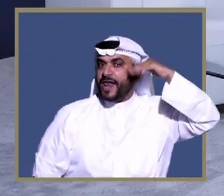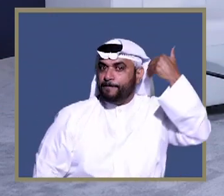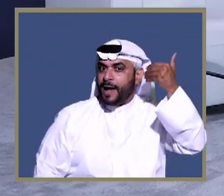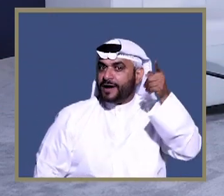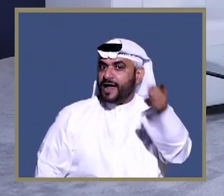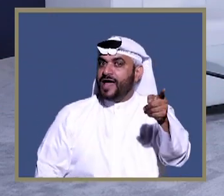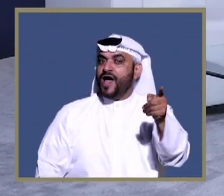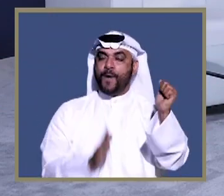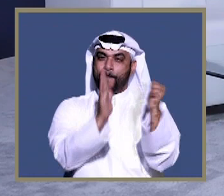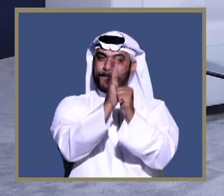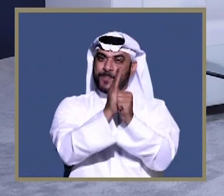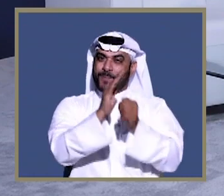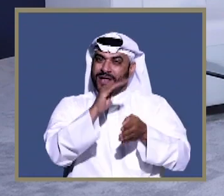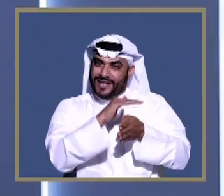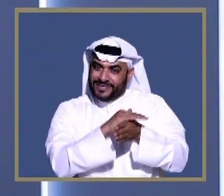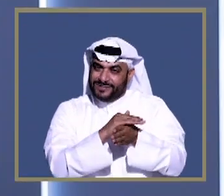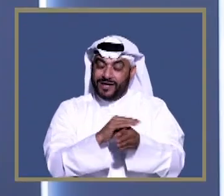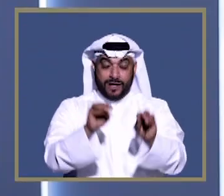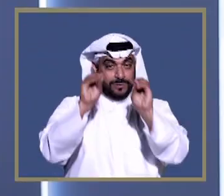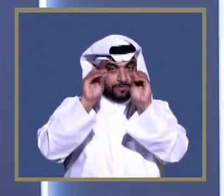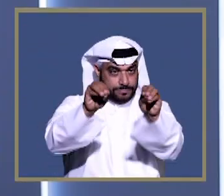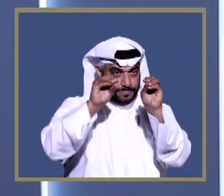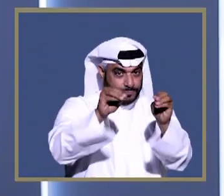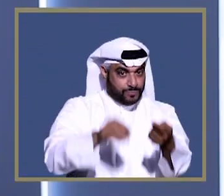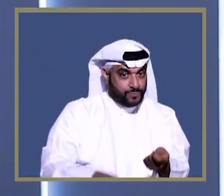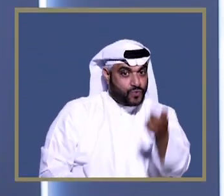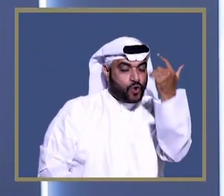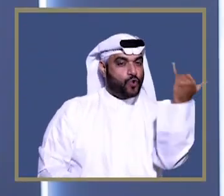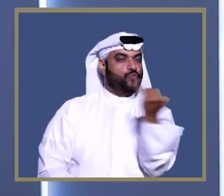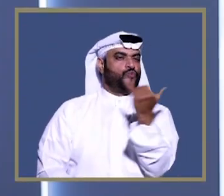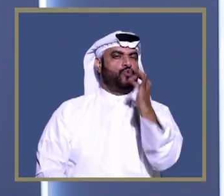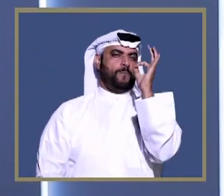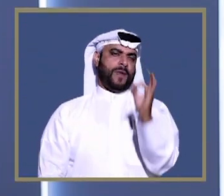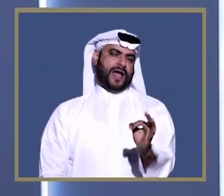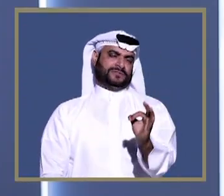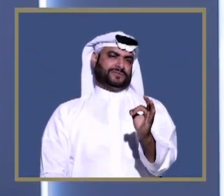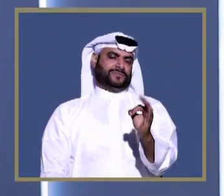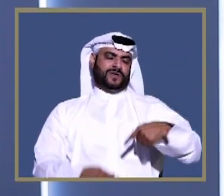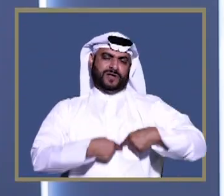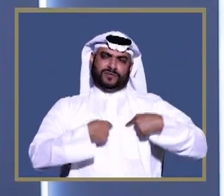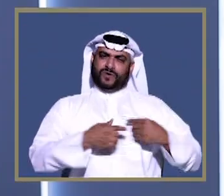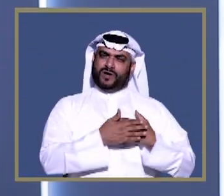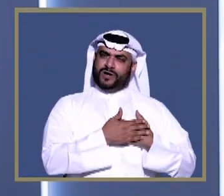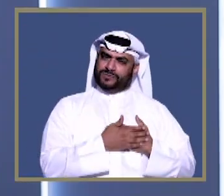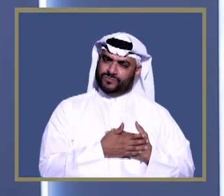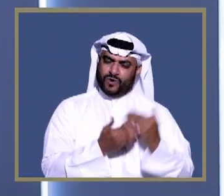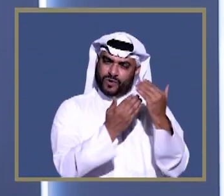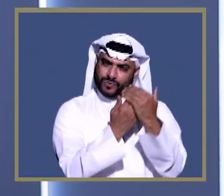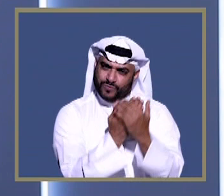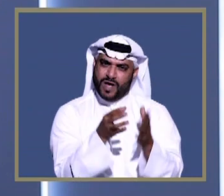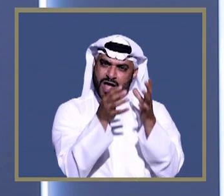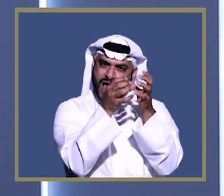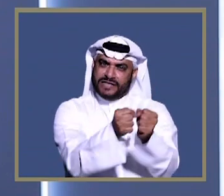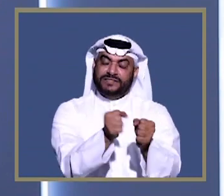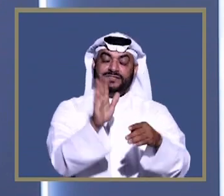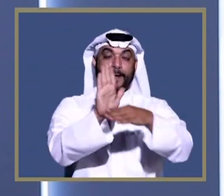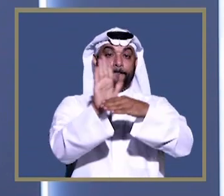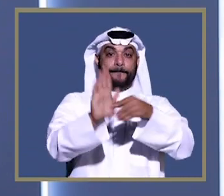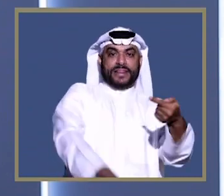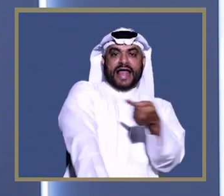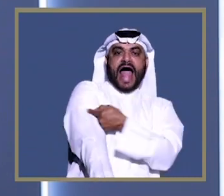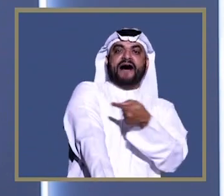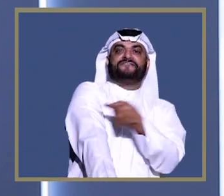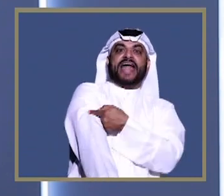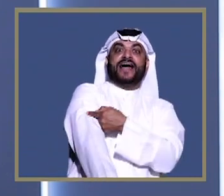المرأة وربات البيوت. أنا أناشد بأن يجب لهذه الفئة اللي عزيزة علينا أن تأخذ بطاقة